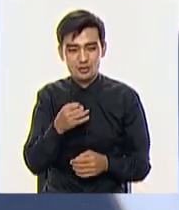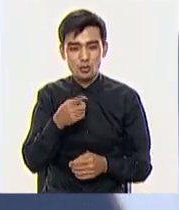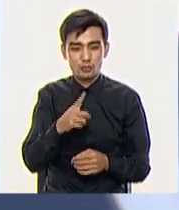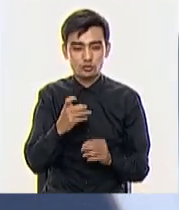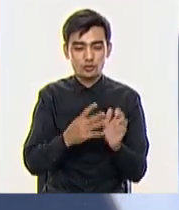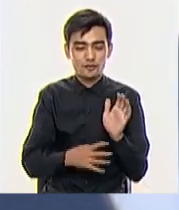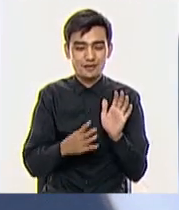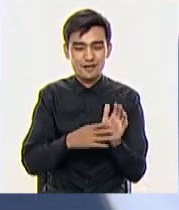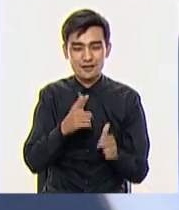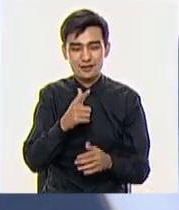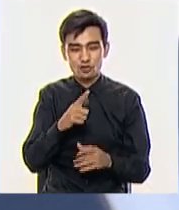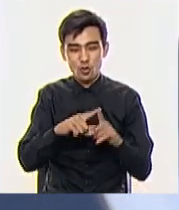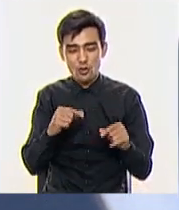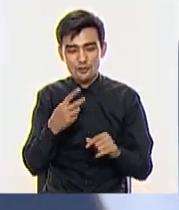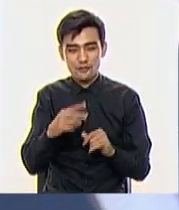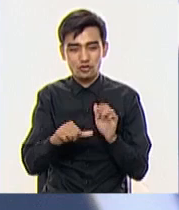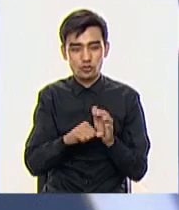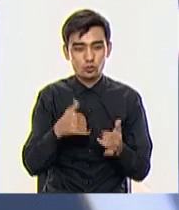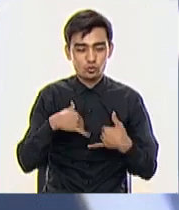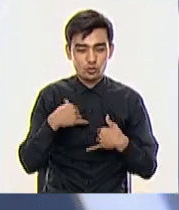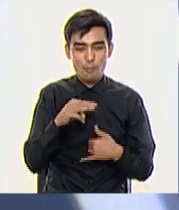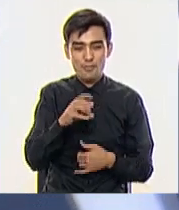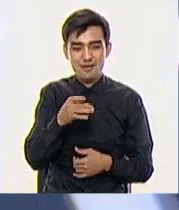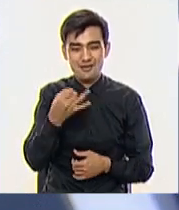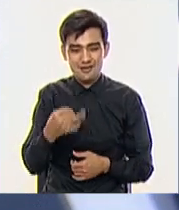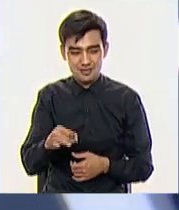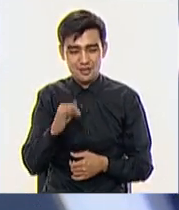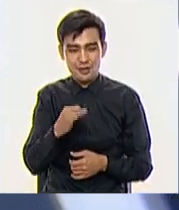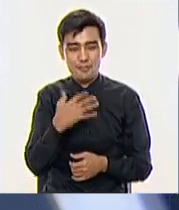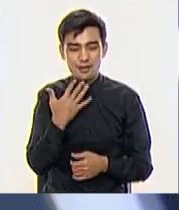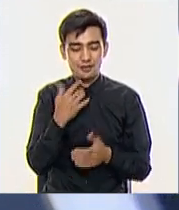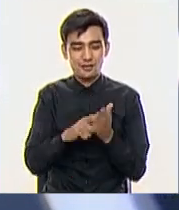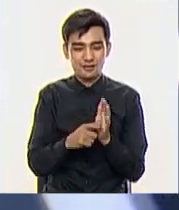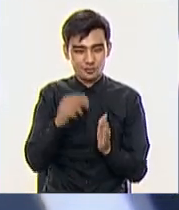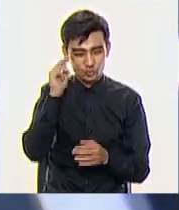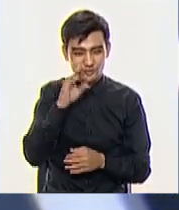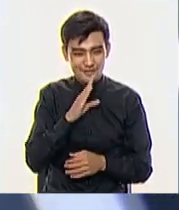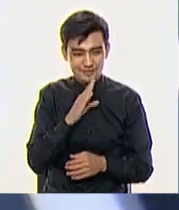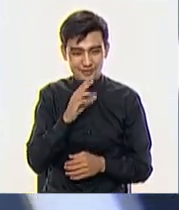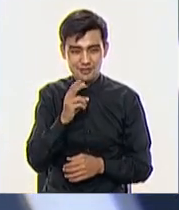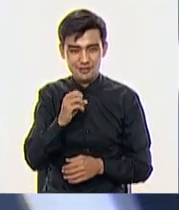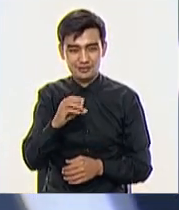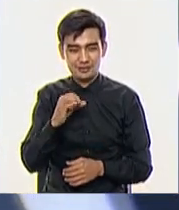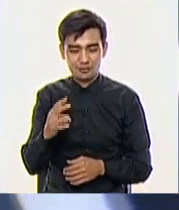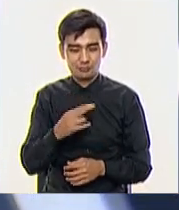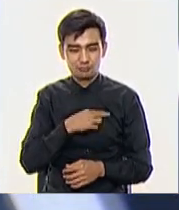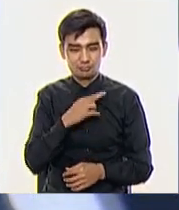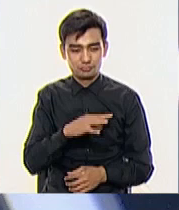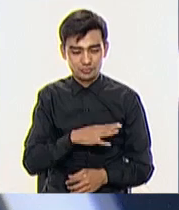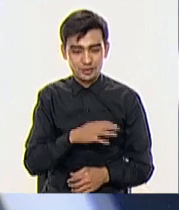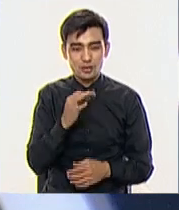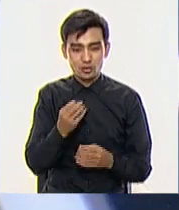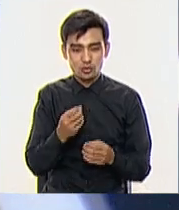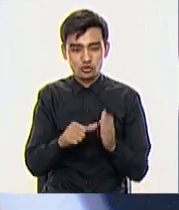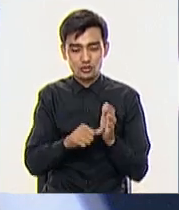мектеп гимназиясының 26 жастағы мұғалімі Мерей Ибрагимов пен 5-ші сынып оқушысы Хасен Рания қайтыс болған еді.